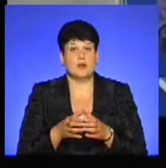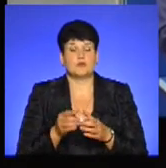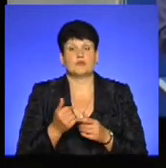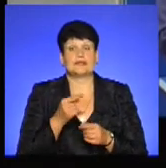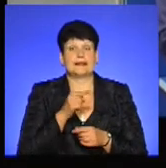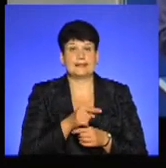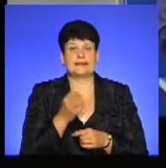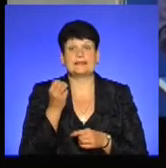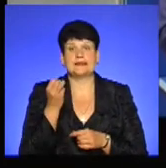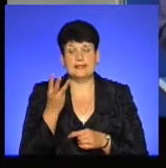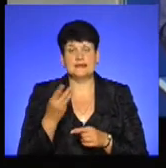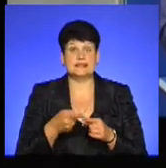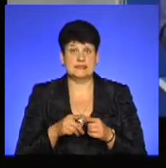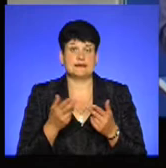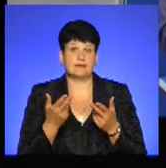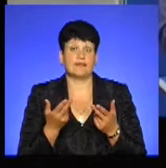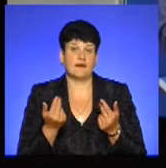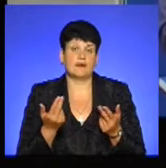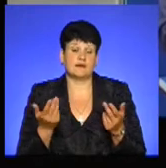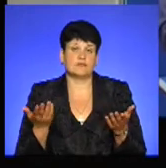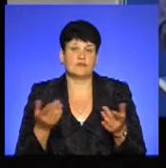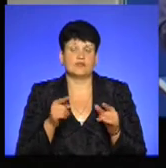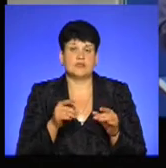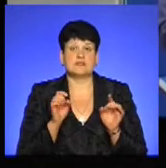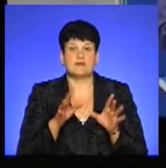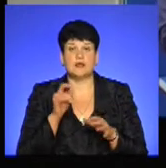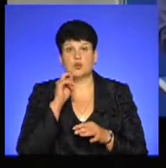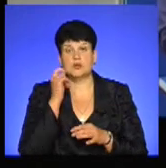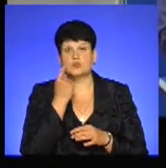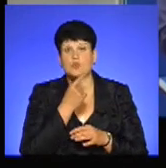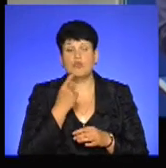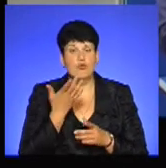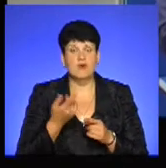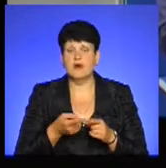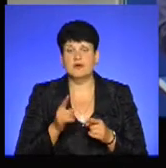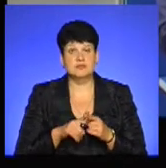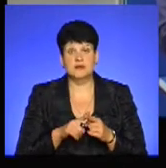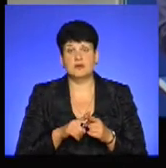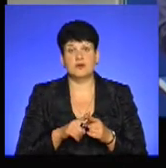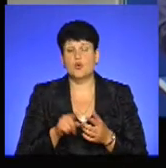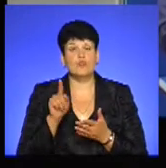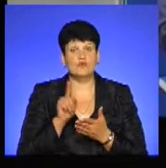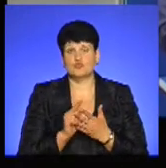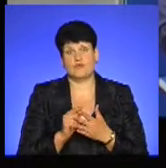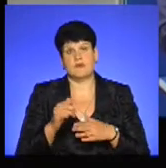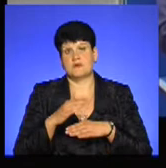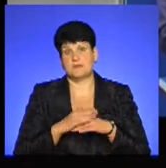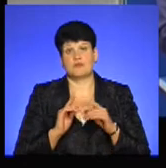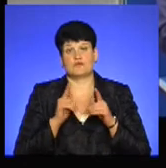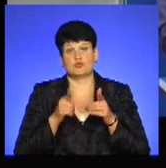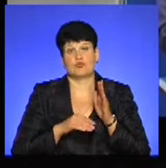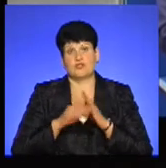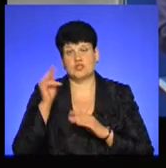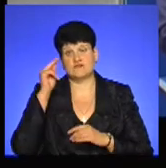13, очевидно, це так, адже вони здавали українську мову, а українська мова – це обов'язковий предмет для вступу у вищий навчальний